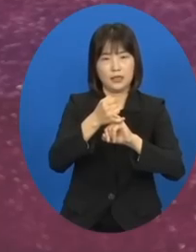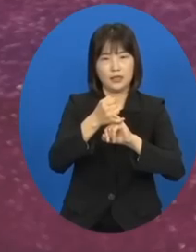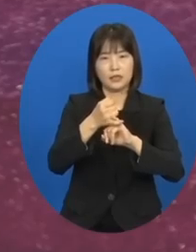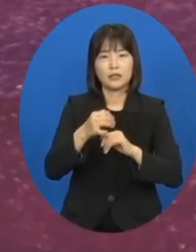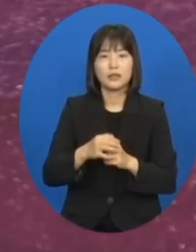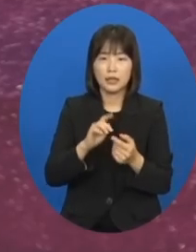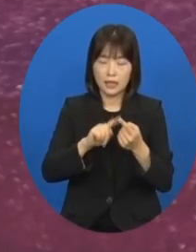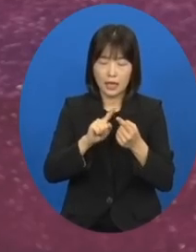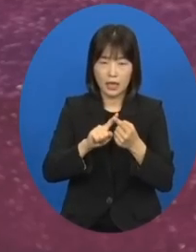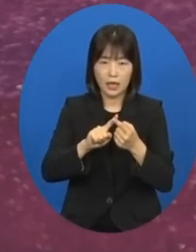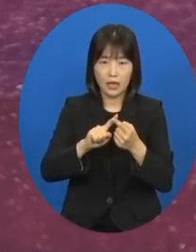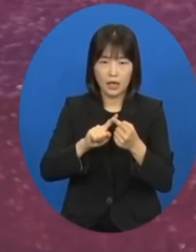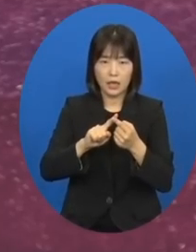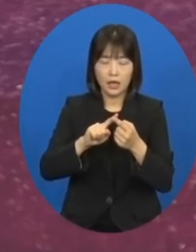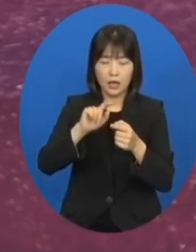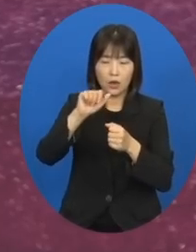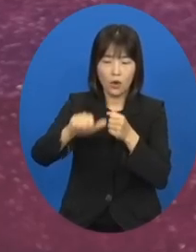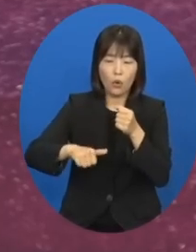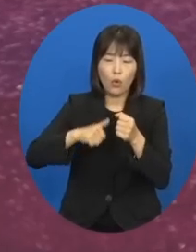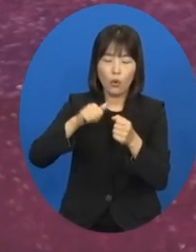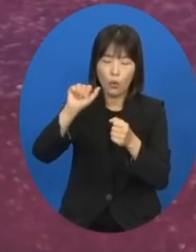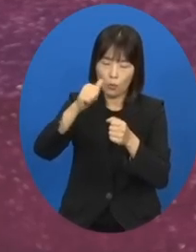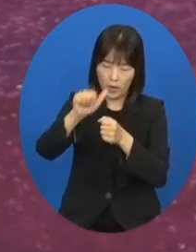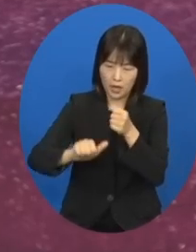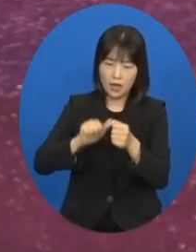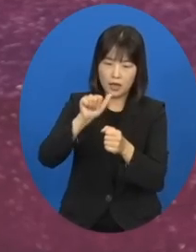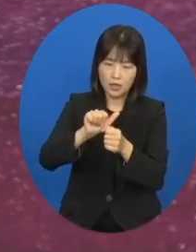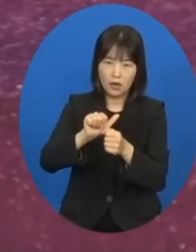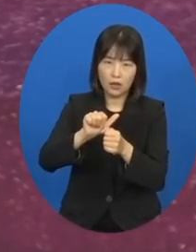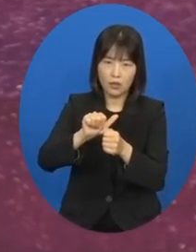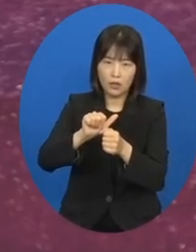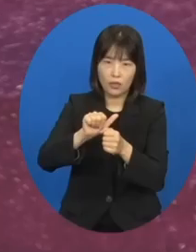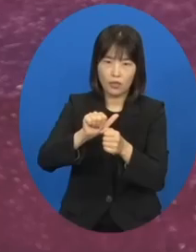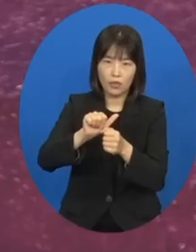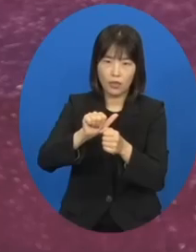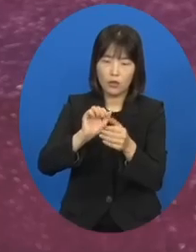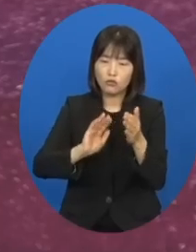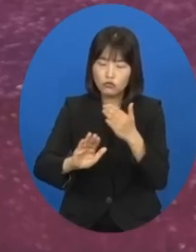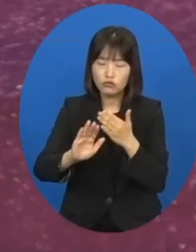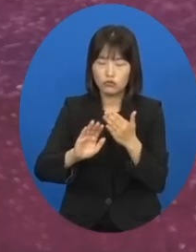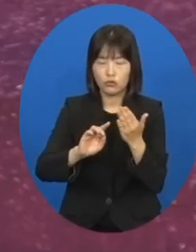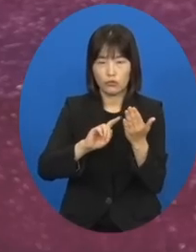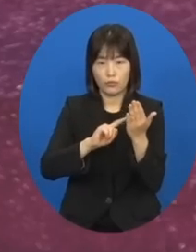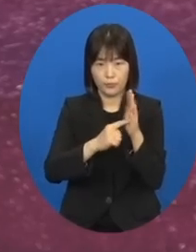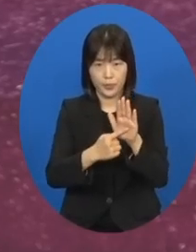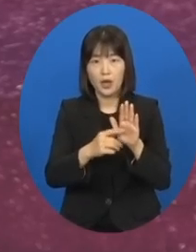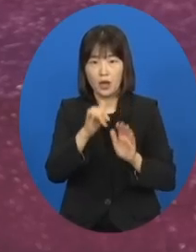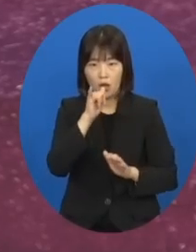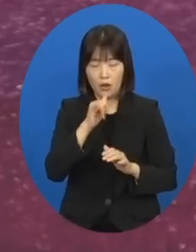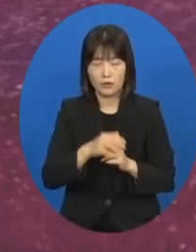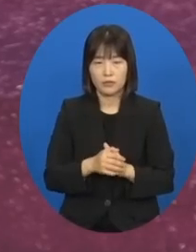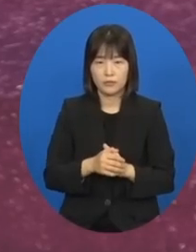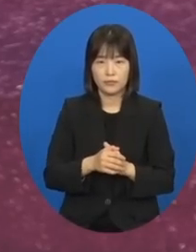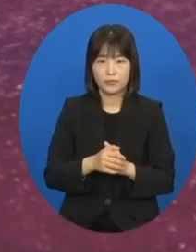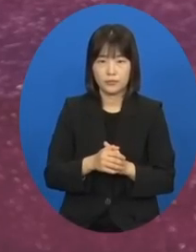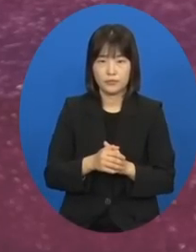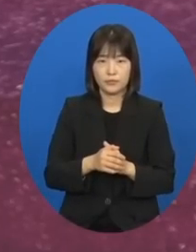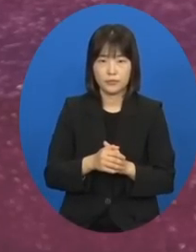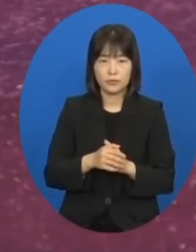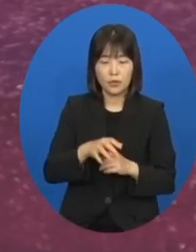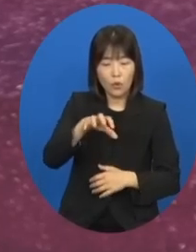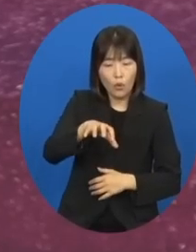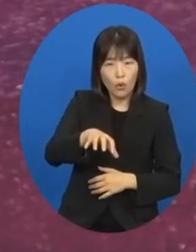이후 500년 만에 새 언약 얘기를 오늘 본문에서 말씀을 하시는 겁니다 근데 어느 자리에서 하시냐면 바로